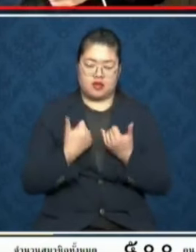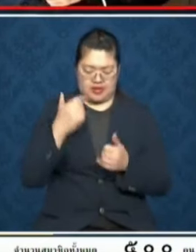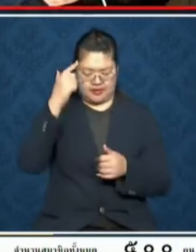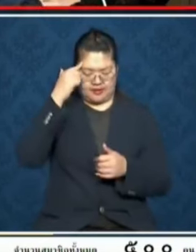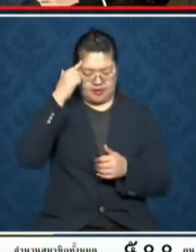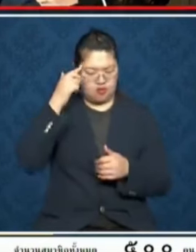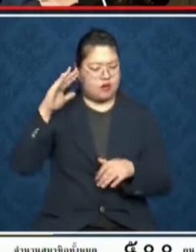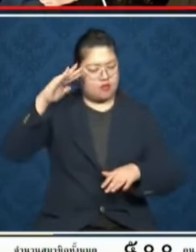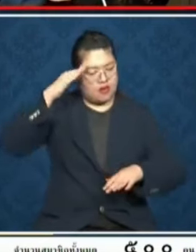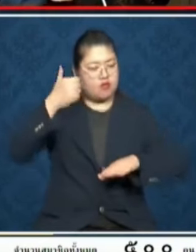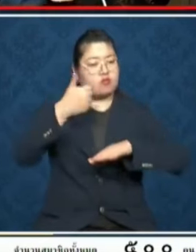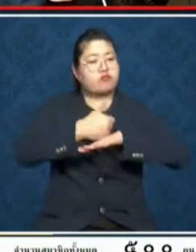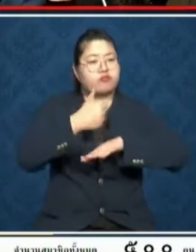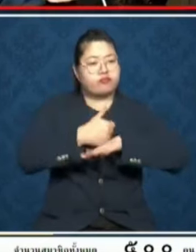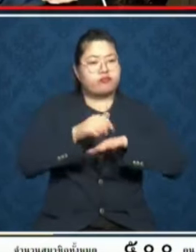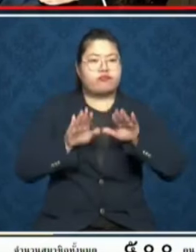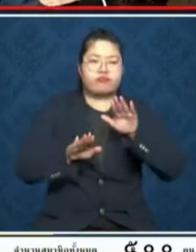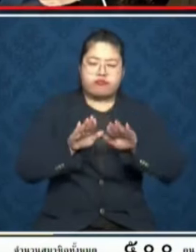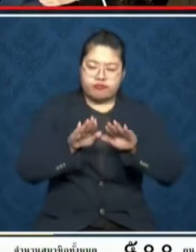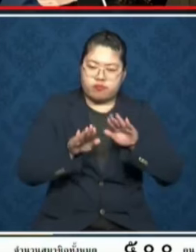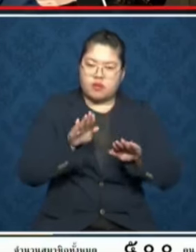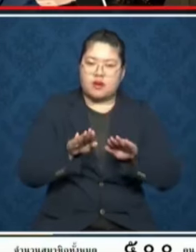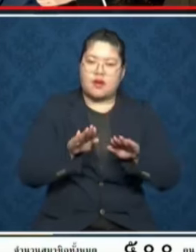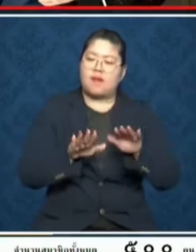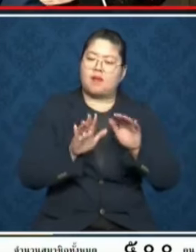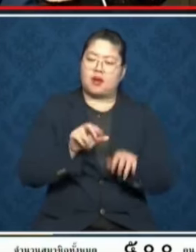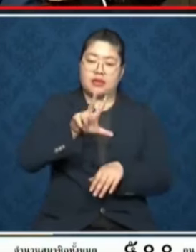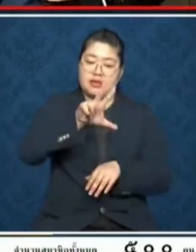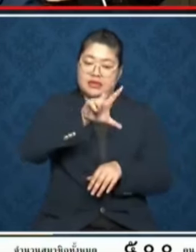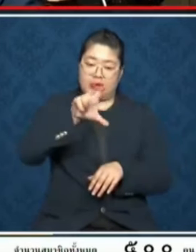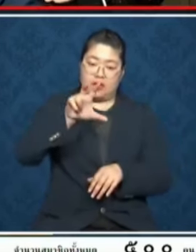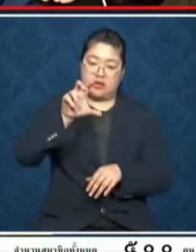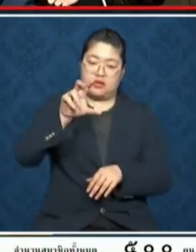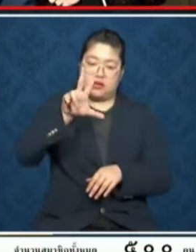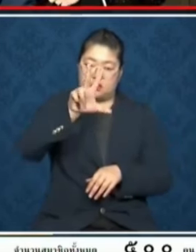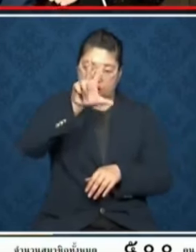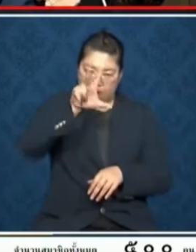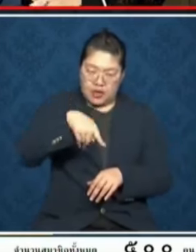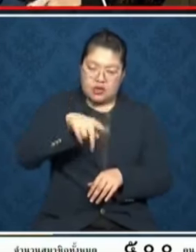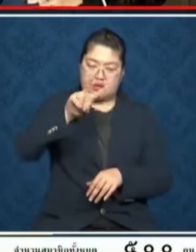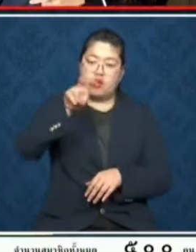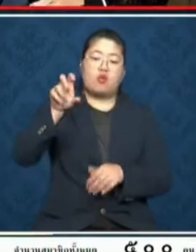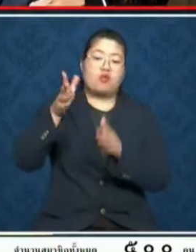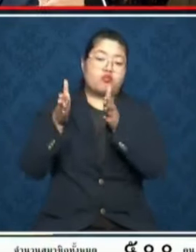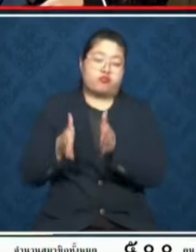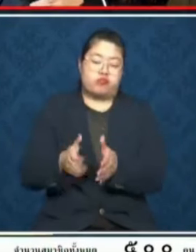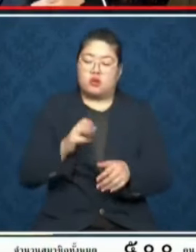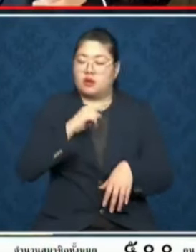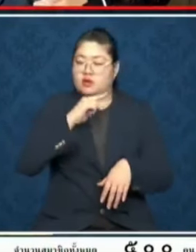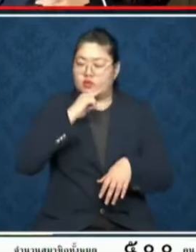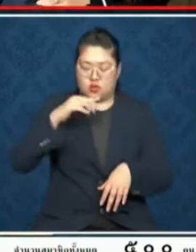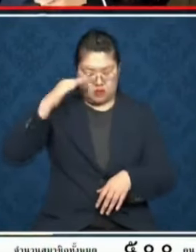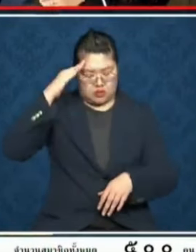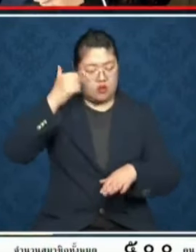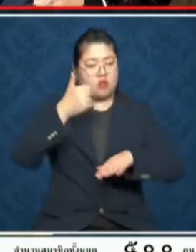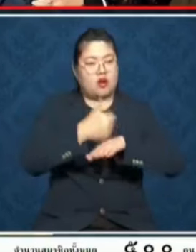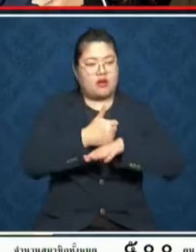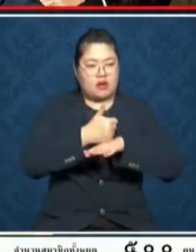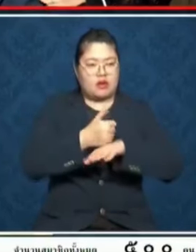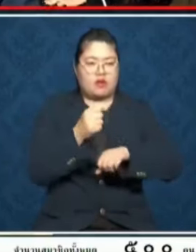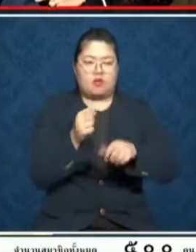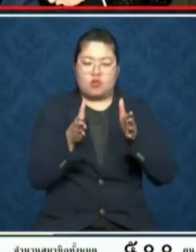ารชั้นนายพลใกล้เคียงกับจำนวนตัวเลข 3,200 คนแล้วค่ะถ้านายพลกำลังหลักตามที่ท่านโฆษก